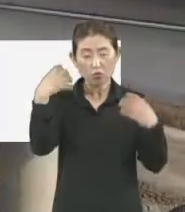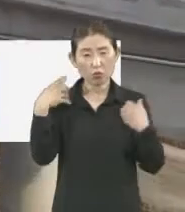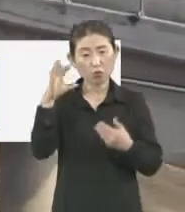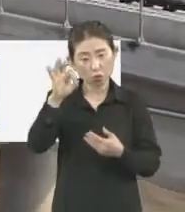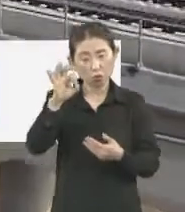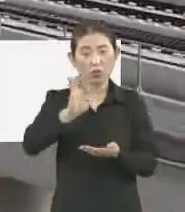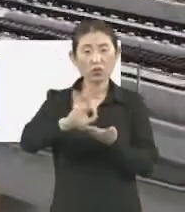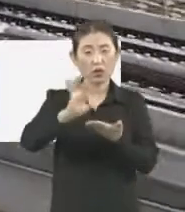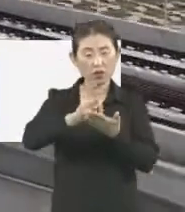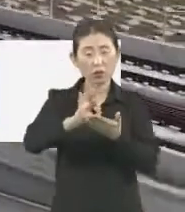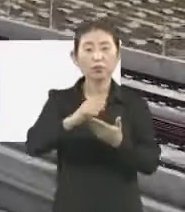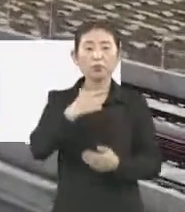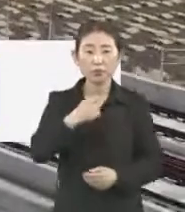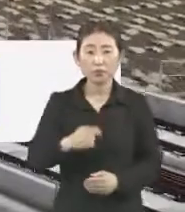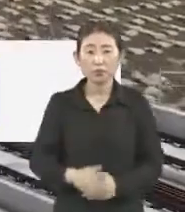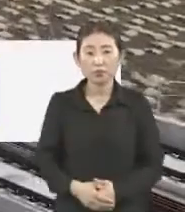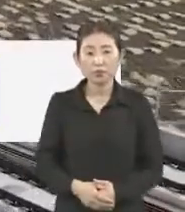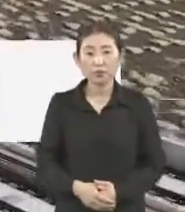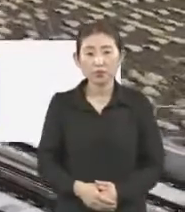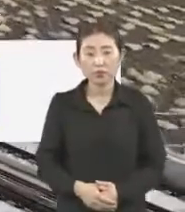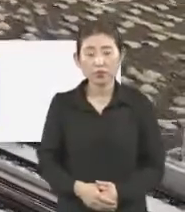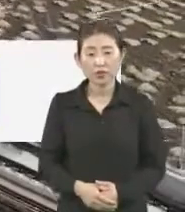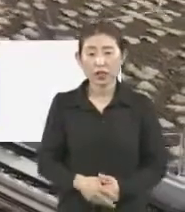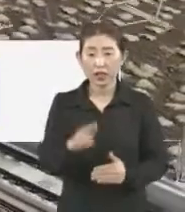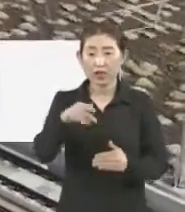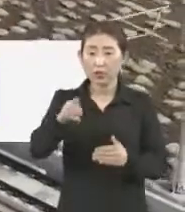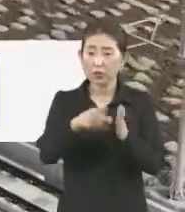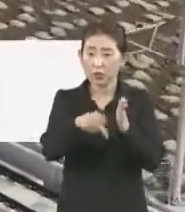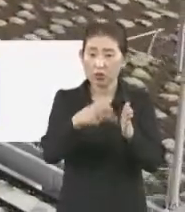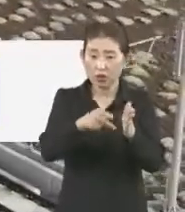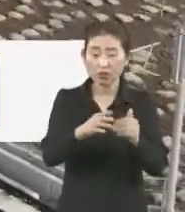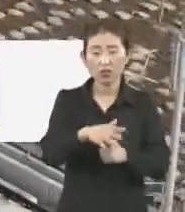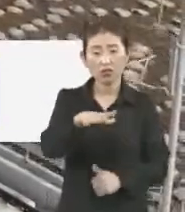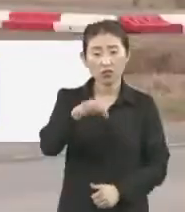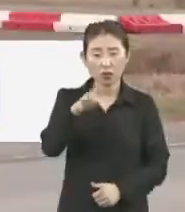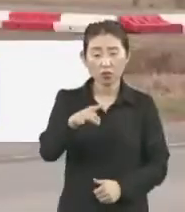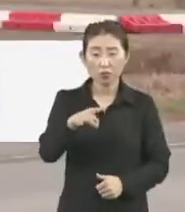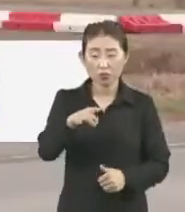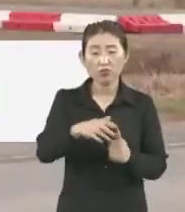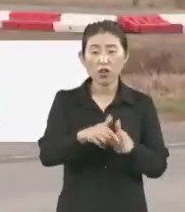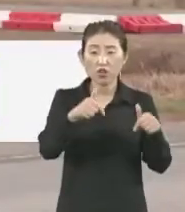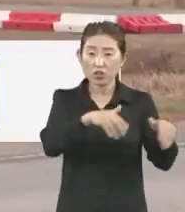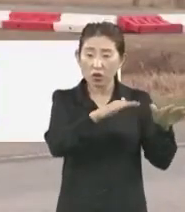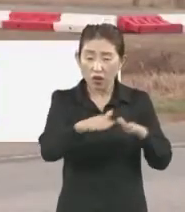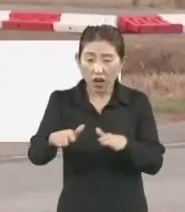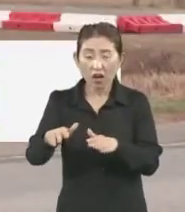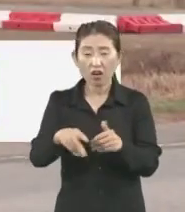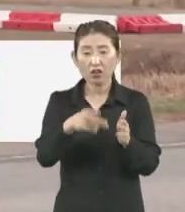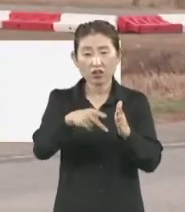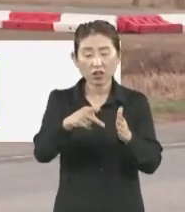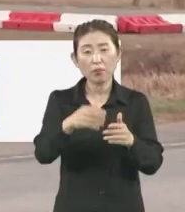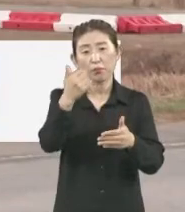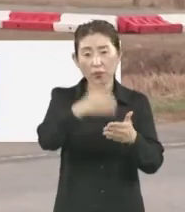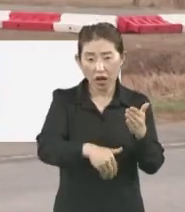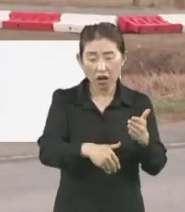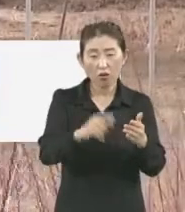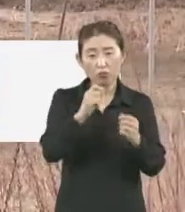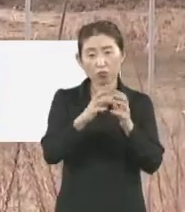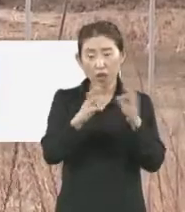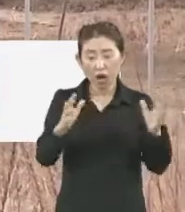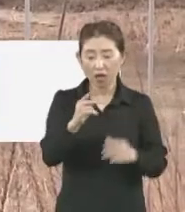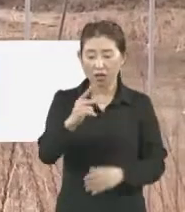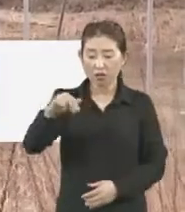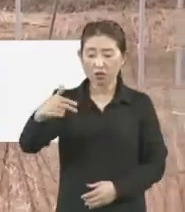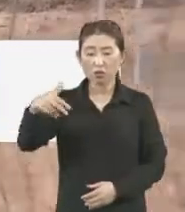환영한다고 밝혔습니다 한편 삽교 역사는 당초 서해선 노선에서 제외된 논란을 믿다가 전임